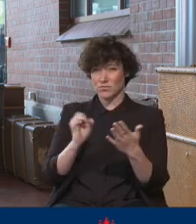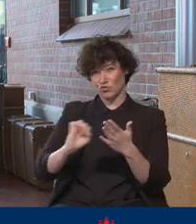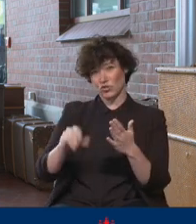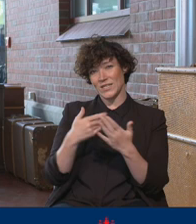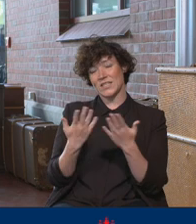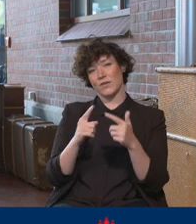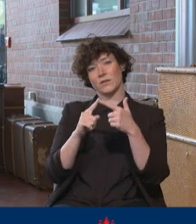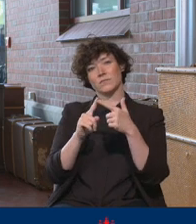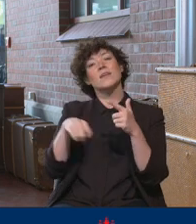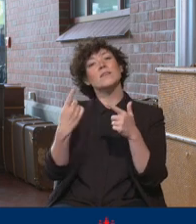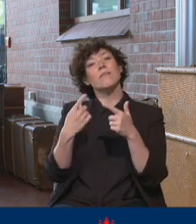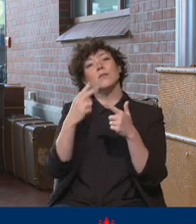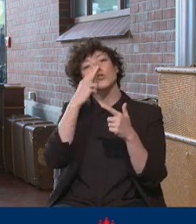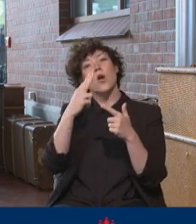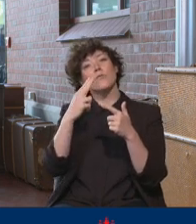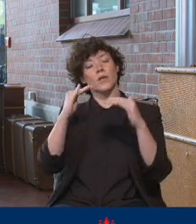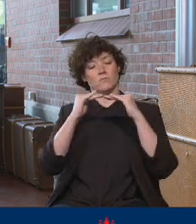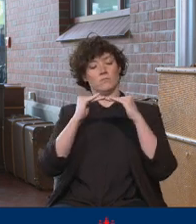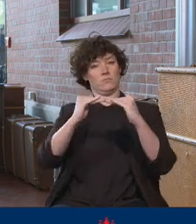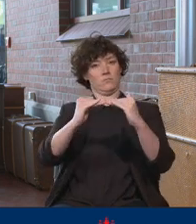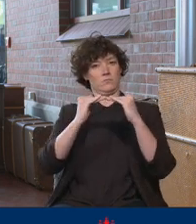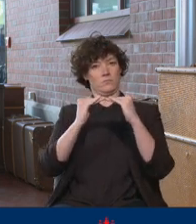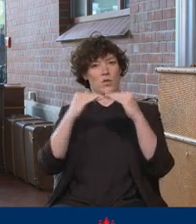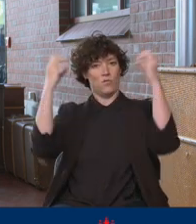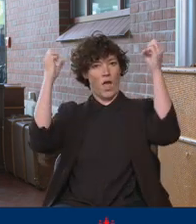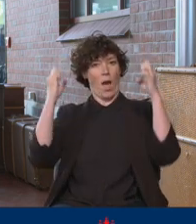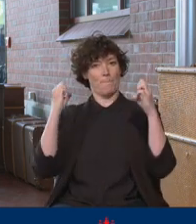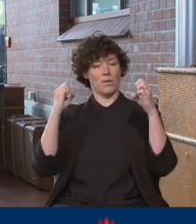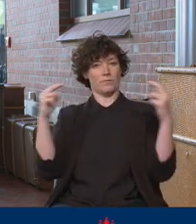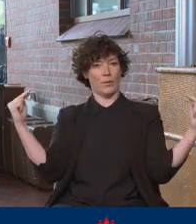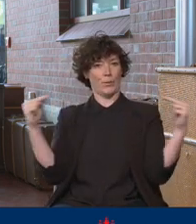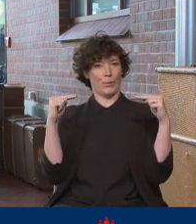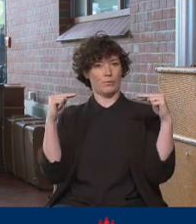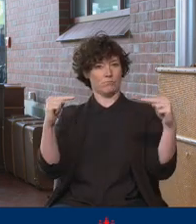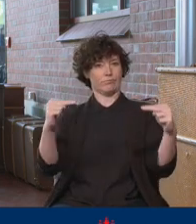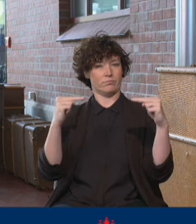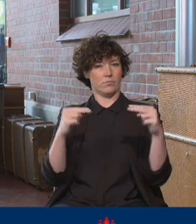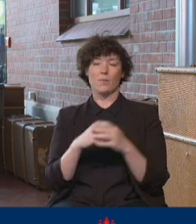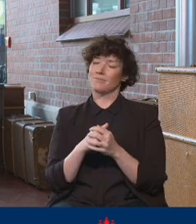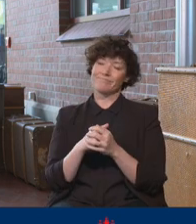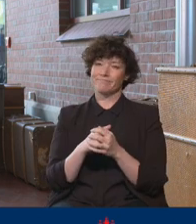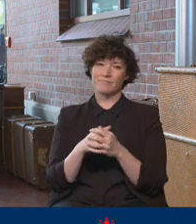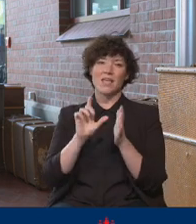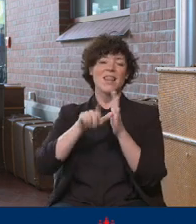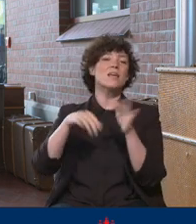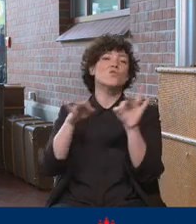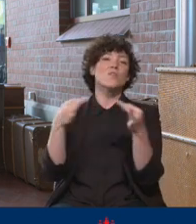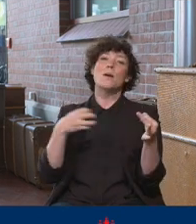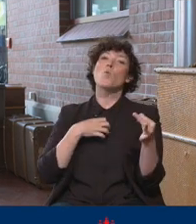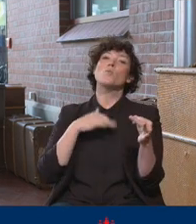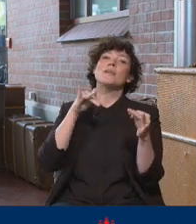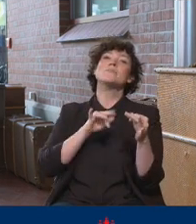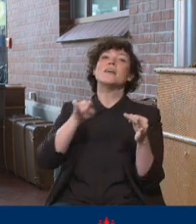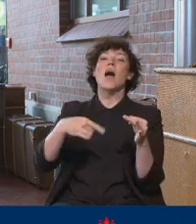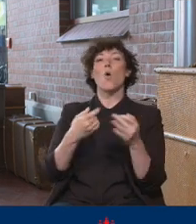ebene mit einer ampel darüber zu gehen da haben wir erhebliche leistungsfähigkeit probleme und zwar auch aus für die verkehre